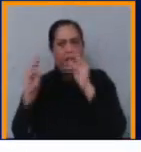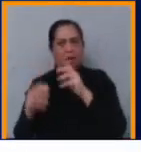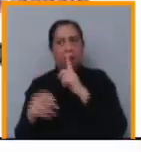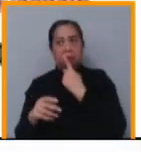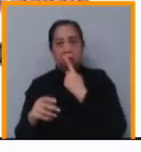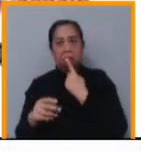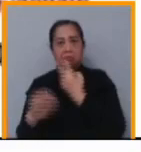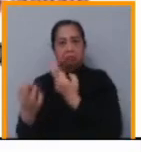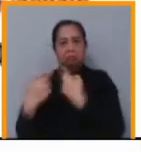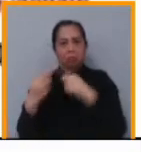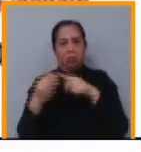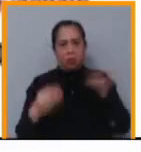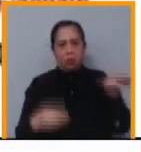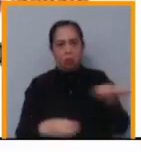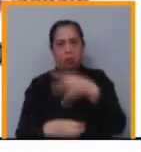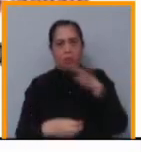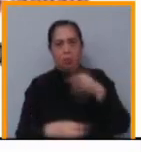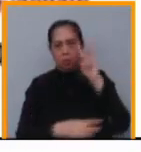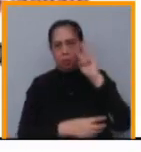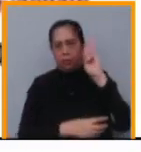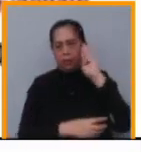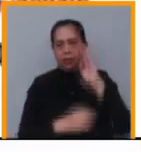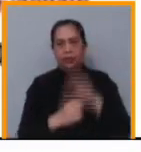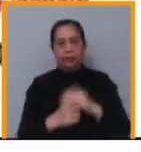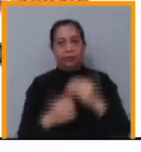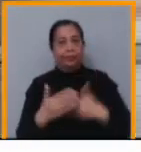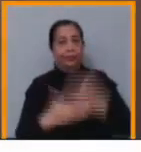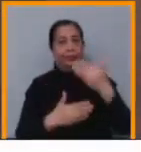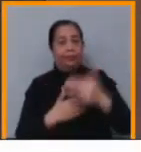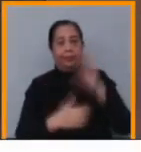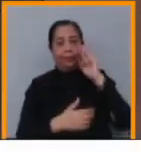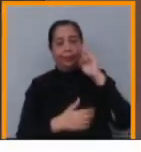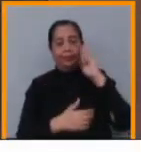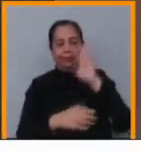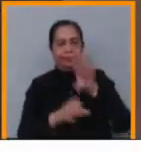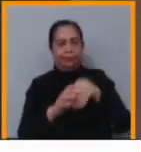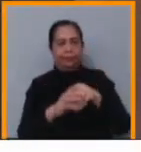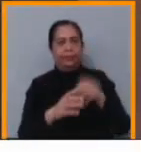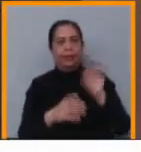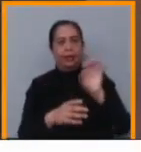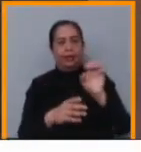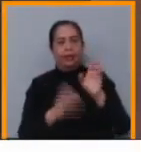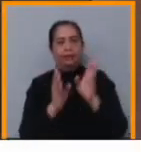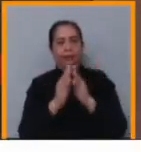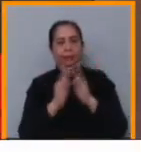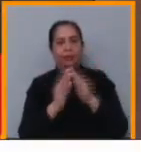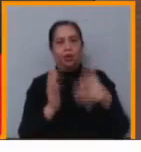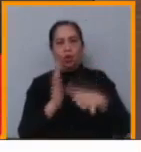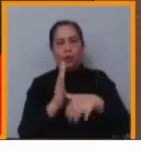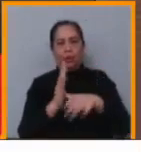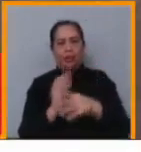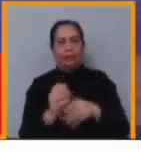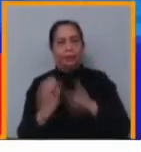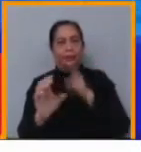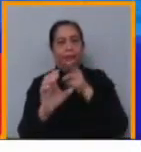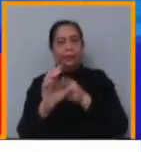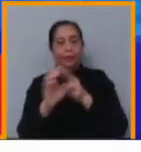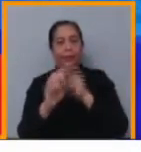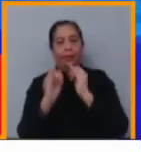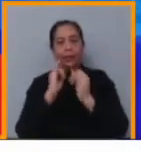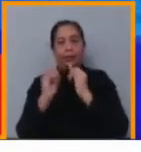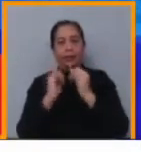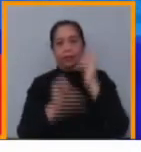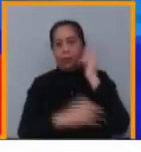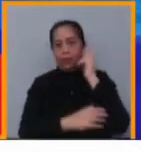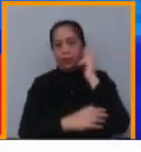Bello. Sumalang din si Bello sa e-rally ng COMELEC. Lumahok naman sa radio interview si Norberto Gonzalez.